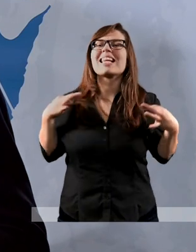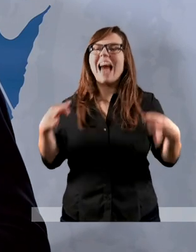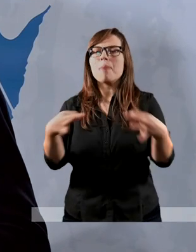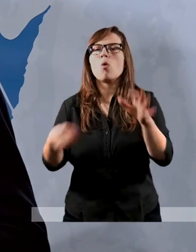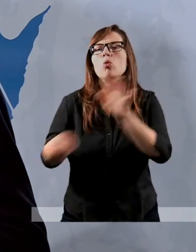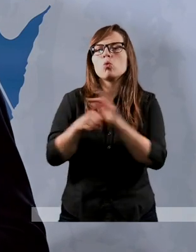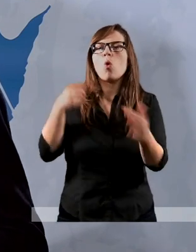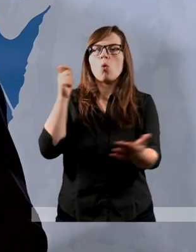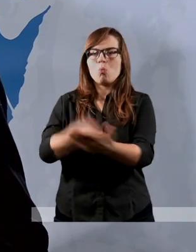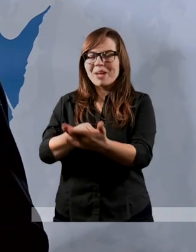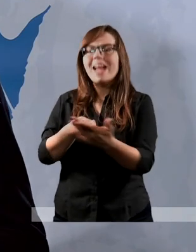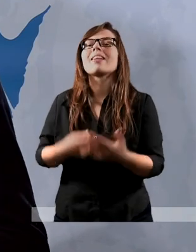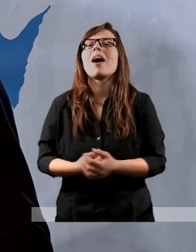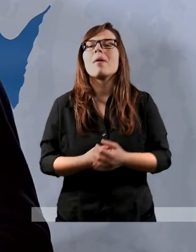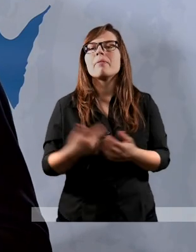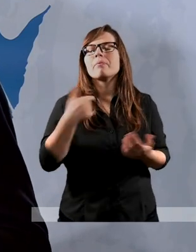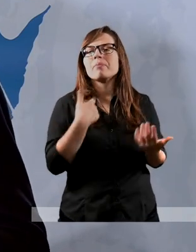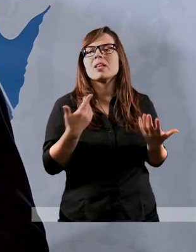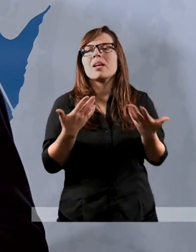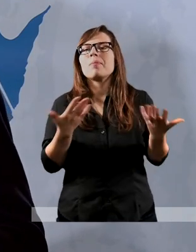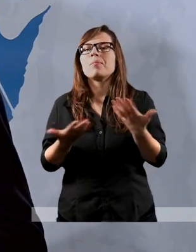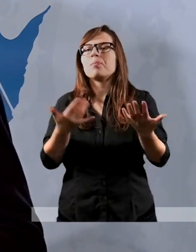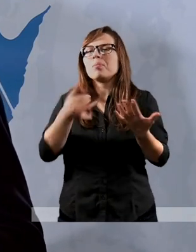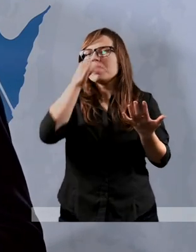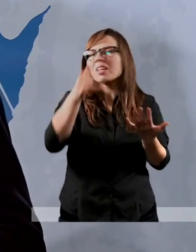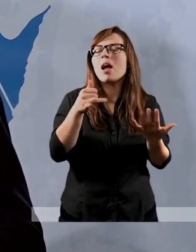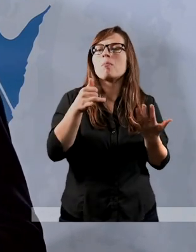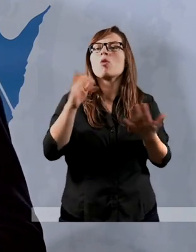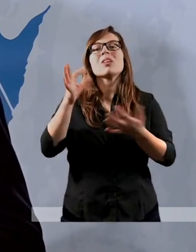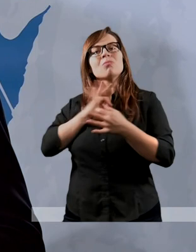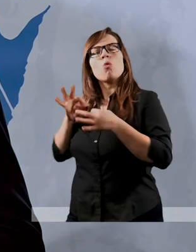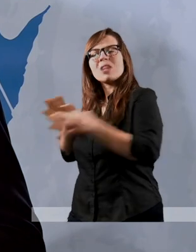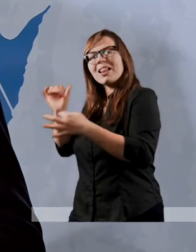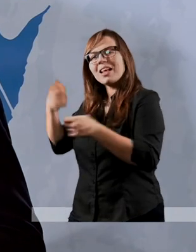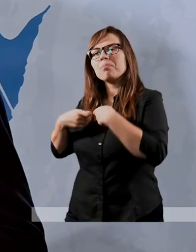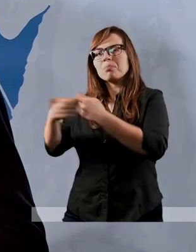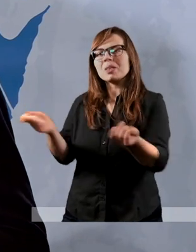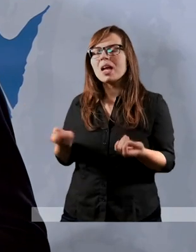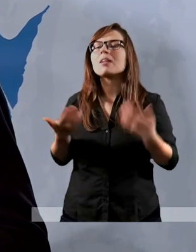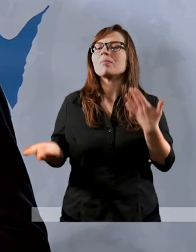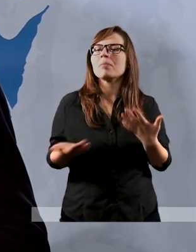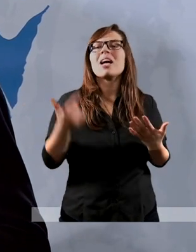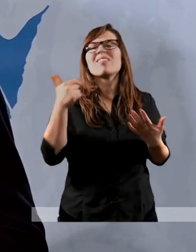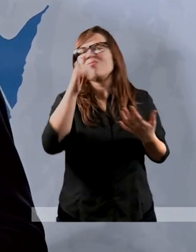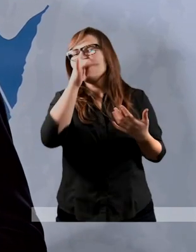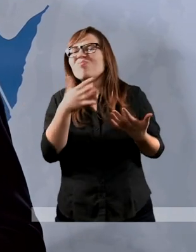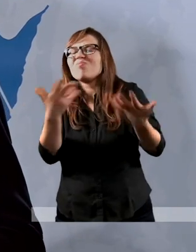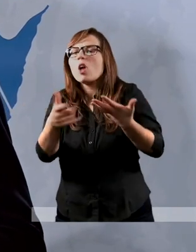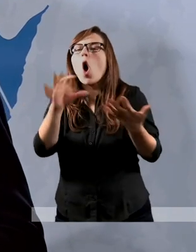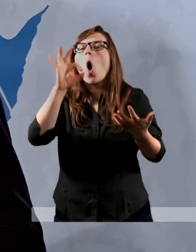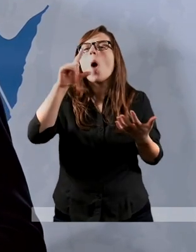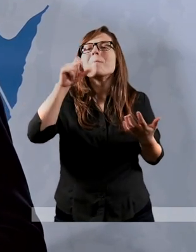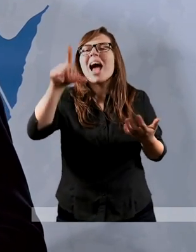kupienia, ale no miałem dosłownie jeden dzień na to, żeby sprzedać swój samochód. Niestety to był stary